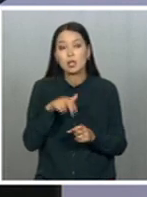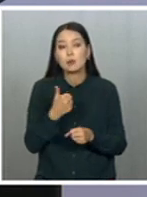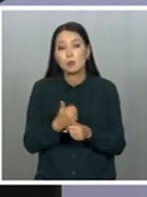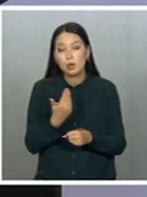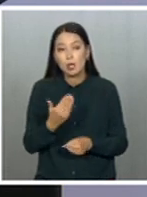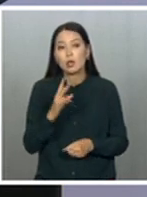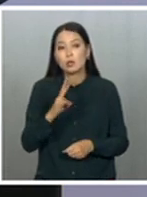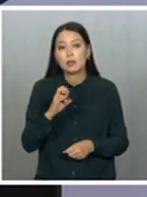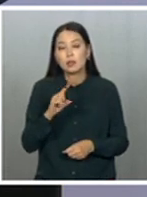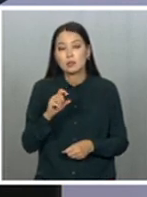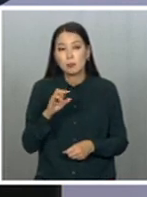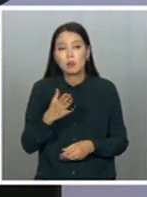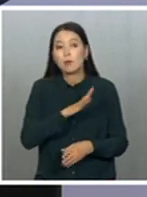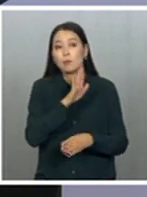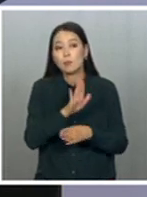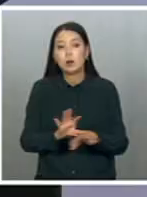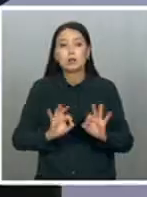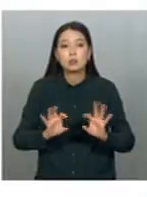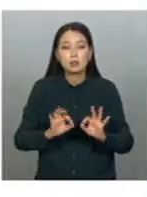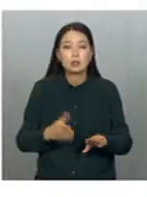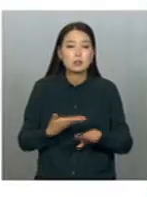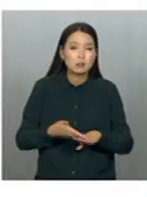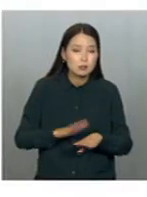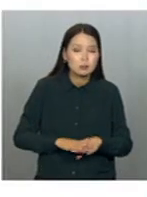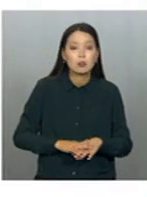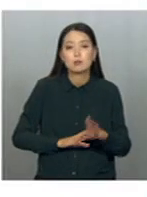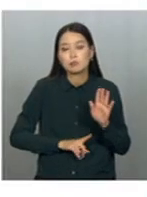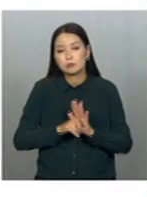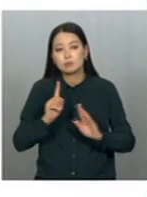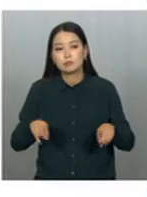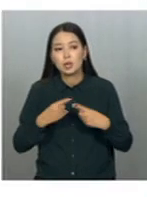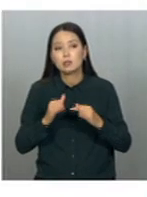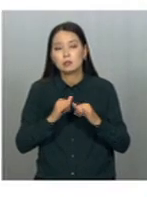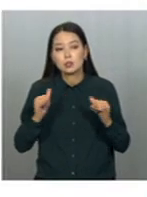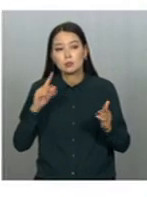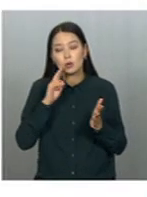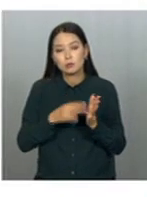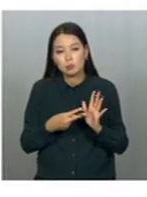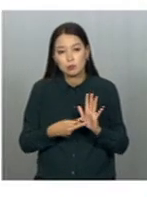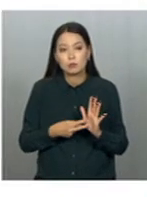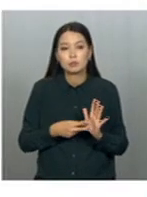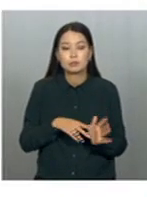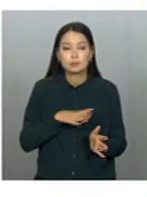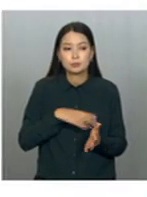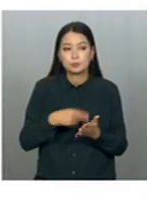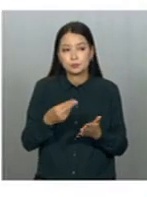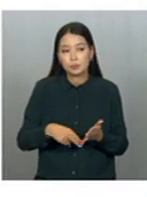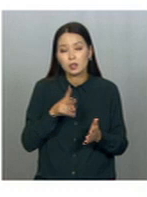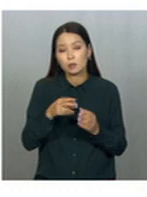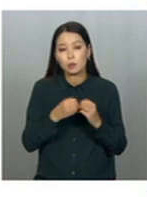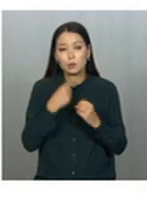Әбішұлы жолдаудың атын дағдарыстан жаңару мен дамуға деп қоюы да кездейсоқ емес. 2010